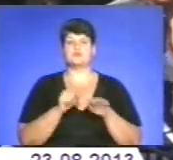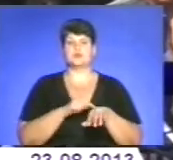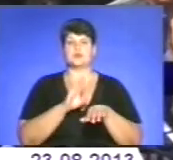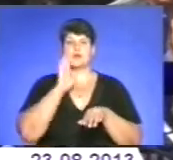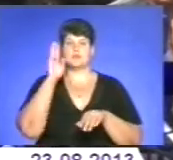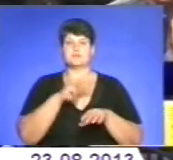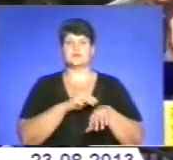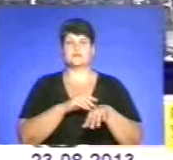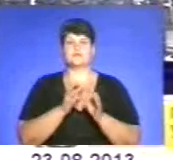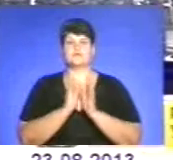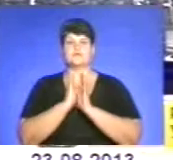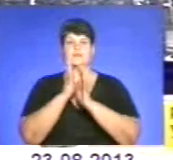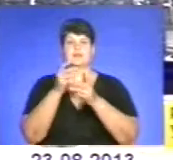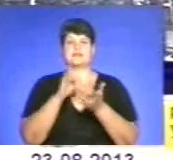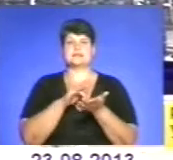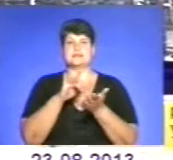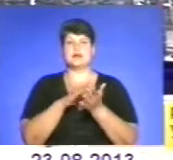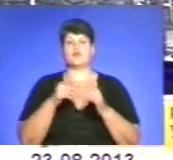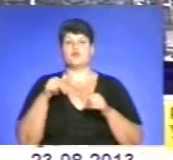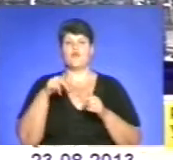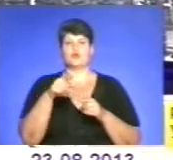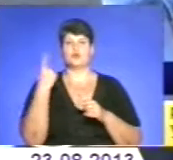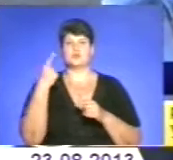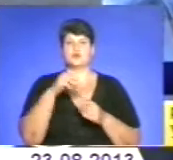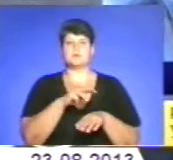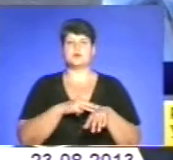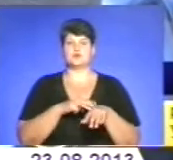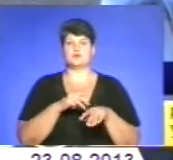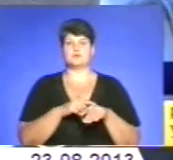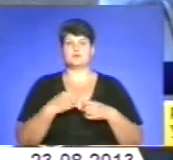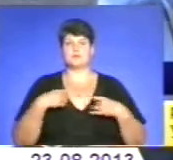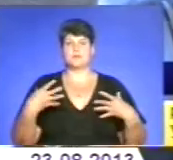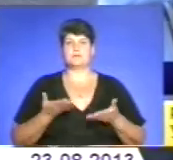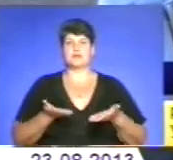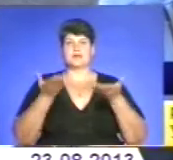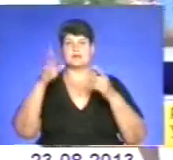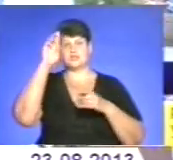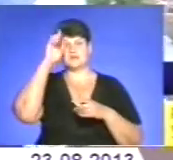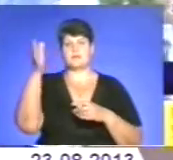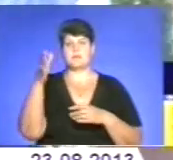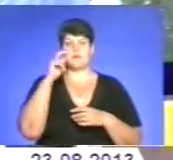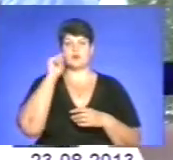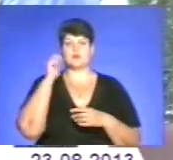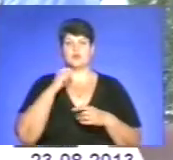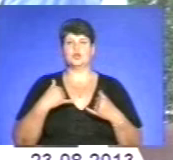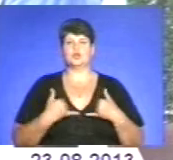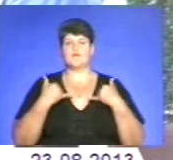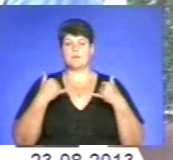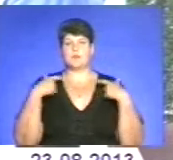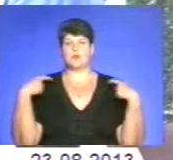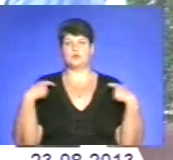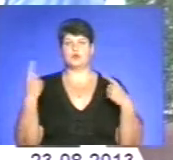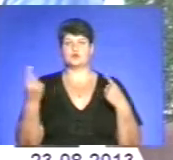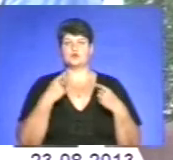правоохоронці вишикувалися біля центрального входу обласної міліції, аби урочисто підняти державний прапор України. Товаришу полковнику, особовий склад